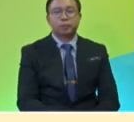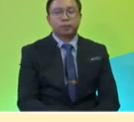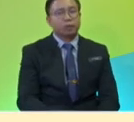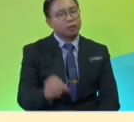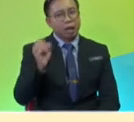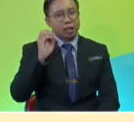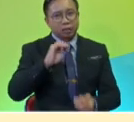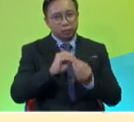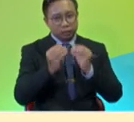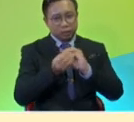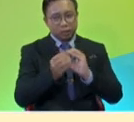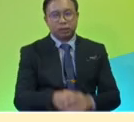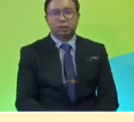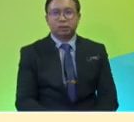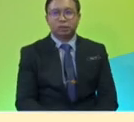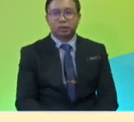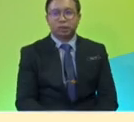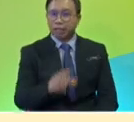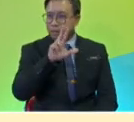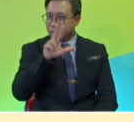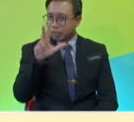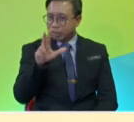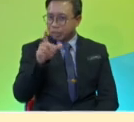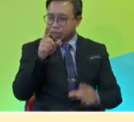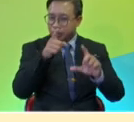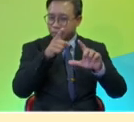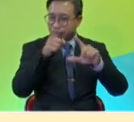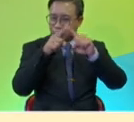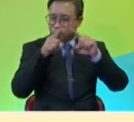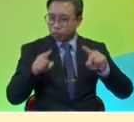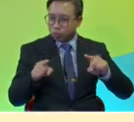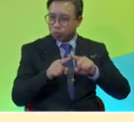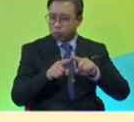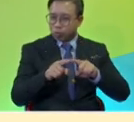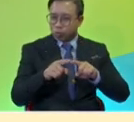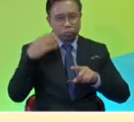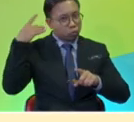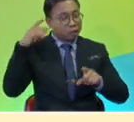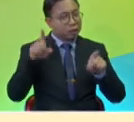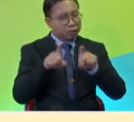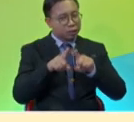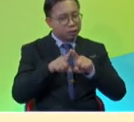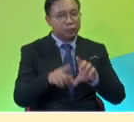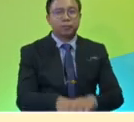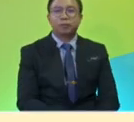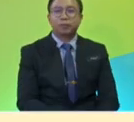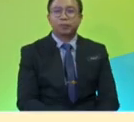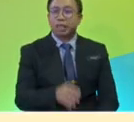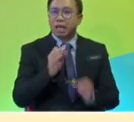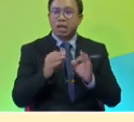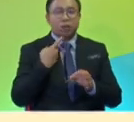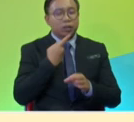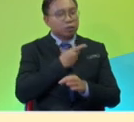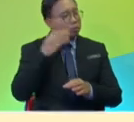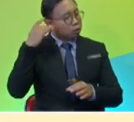masalah tanya Adakah tiga-tiga penjuru ni bunyi dia sama ah lebih kurang lebih kurang sama kalau kita dengar macam Oh